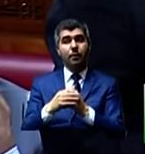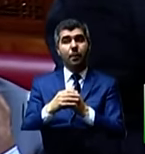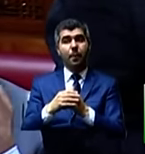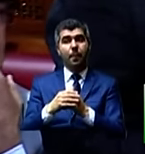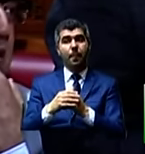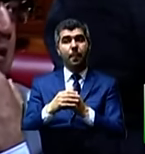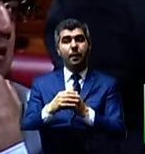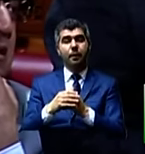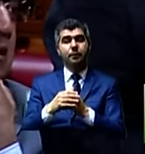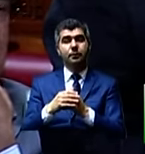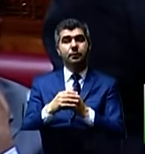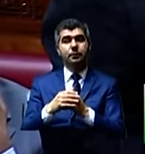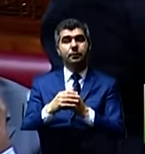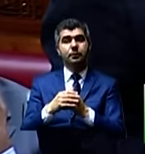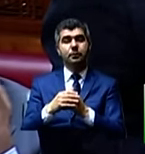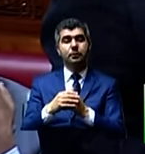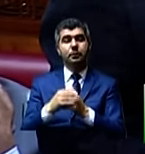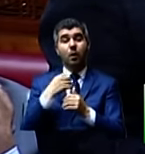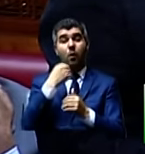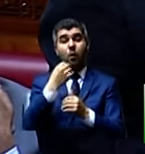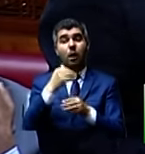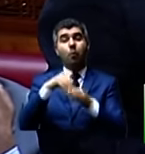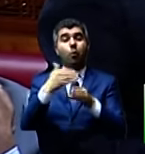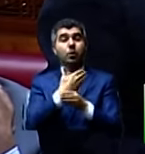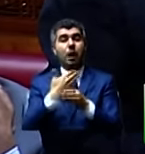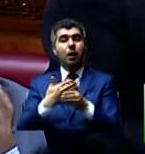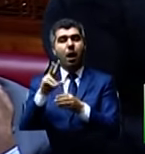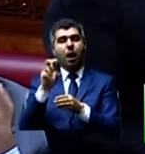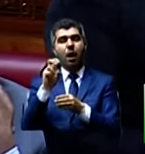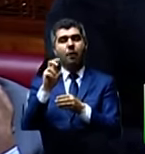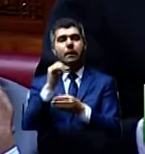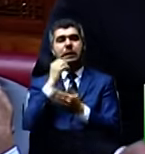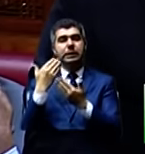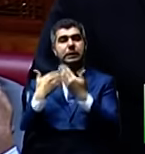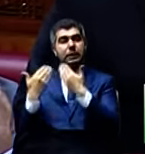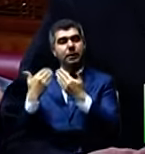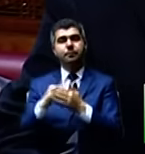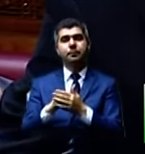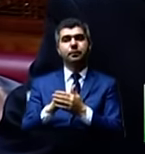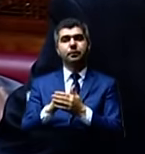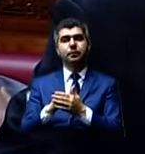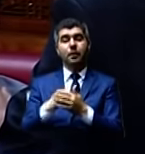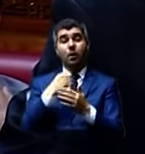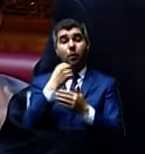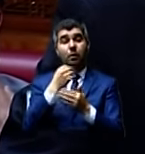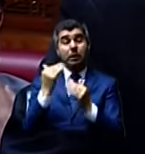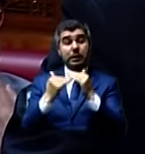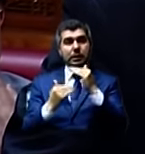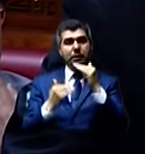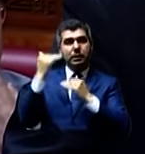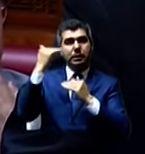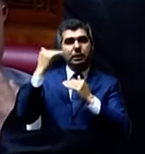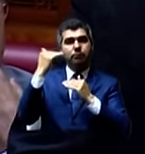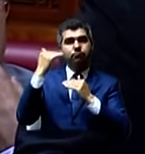سيد المستشار نتاع معرفة قديمة، إلا وقعت زيادة صاروخية في